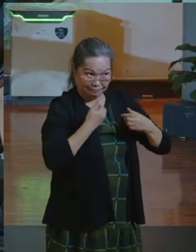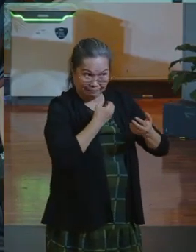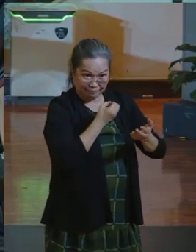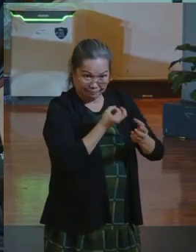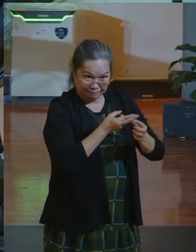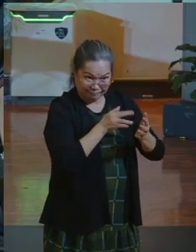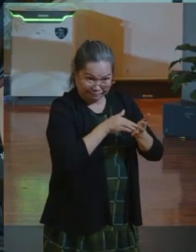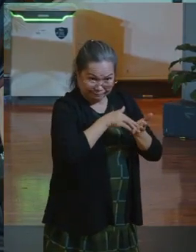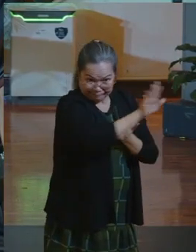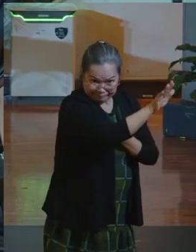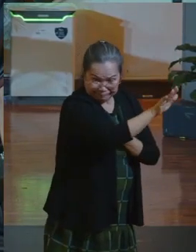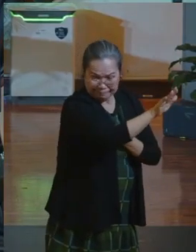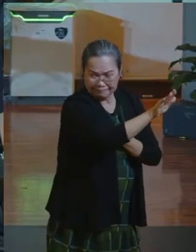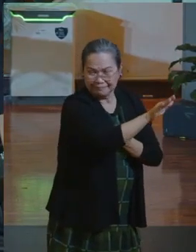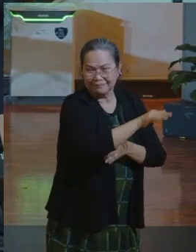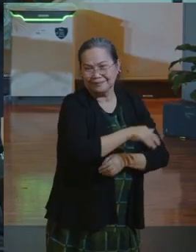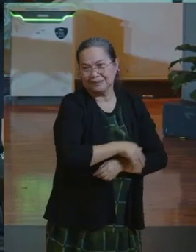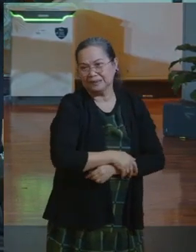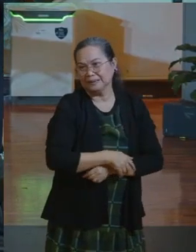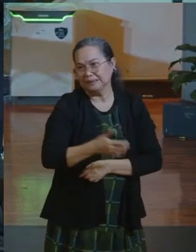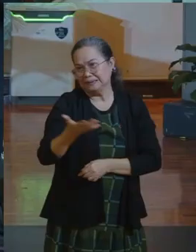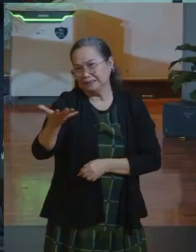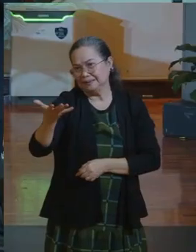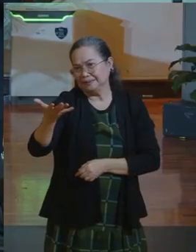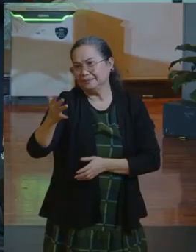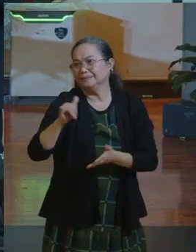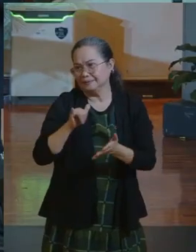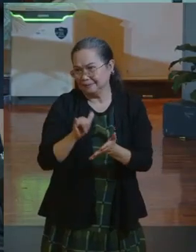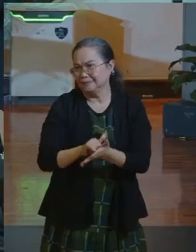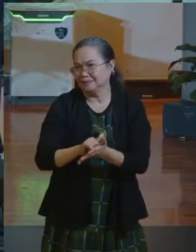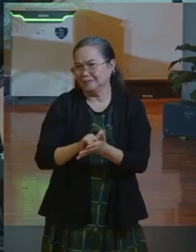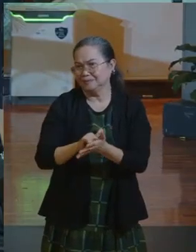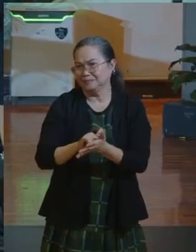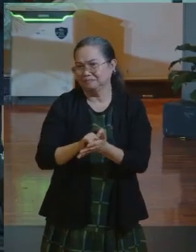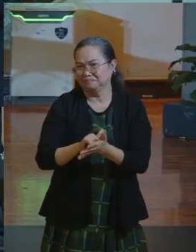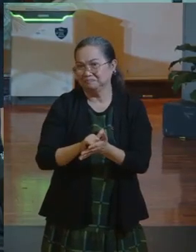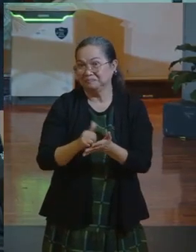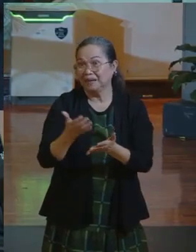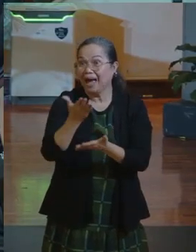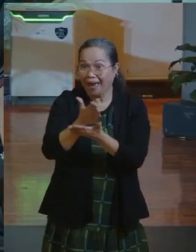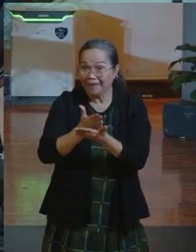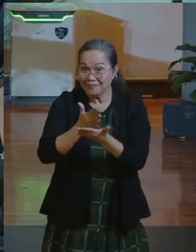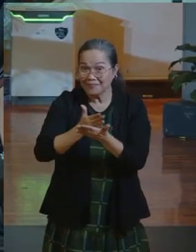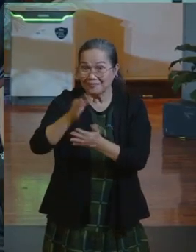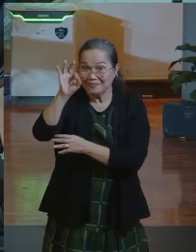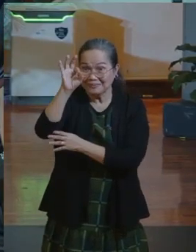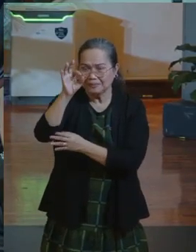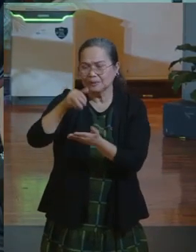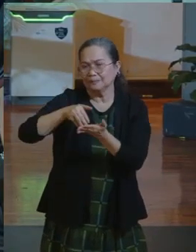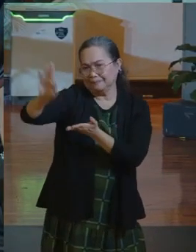mensahe o di kaya ay reject ang kanilang mensahe.